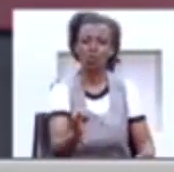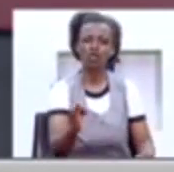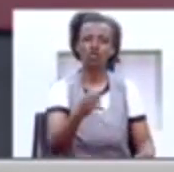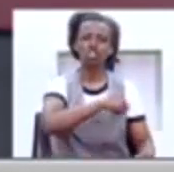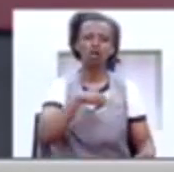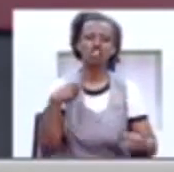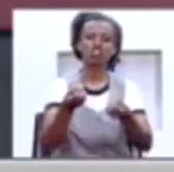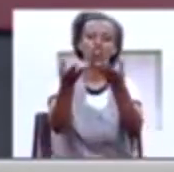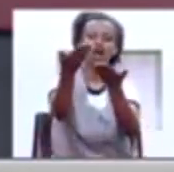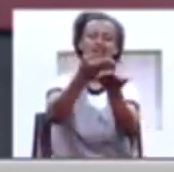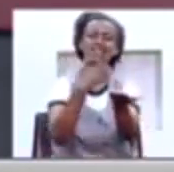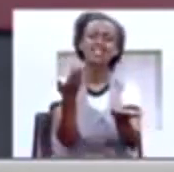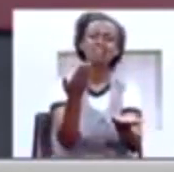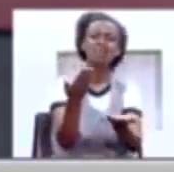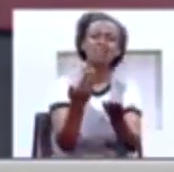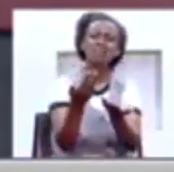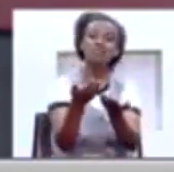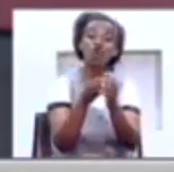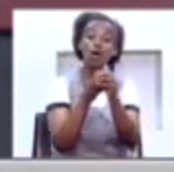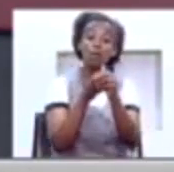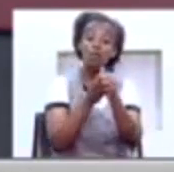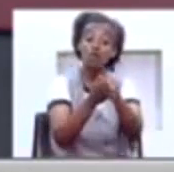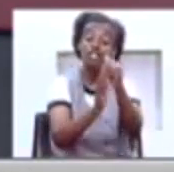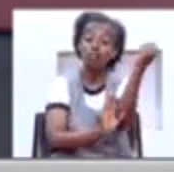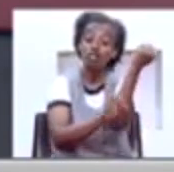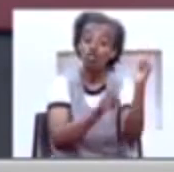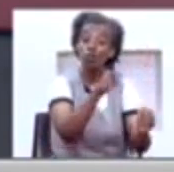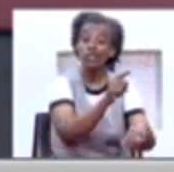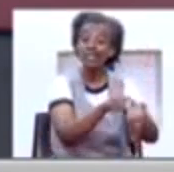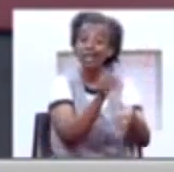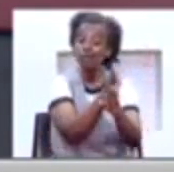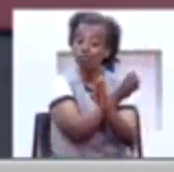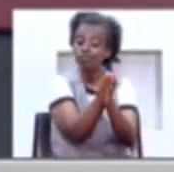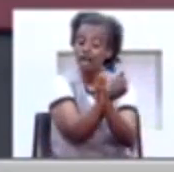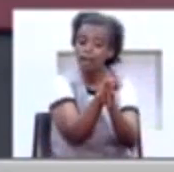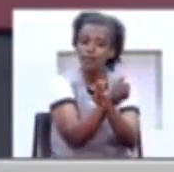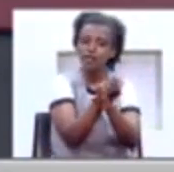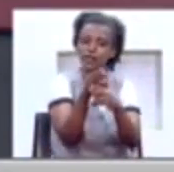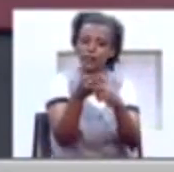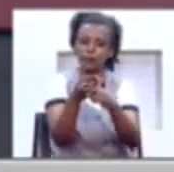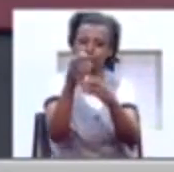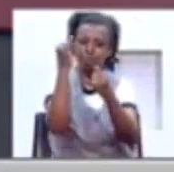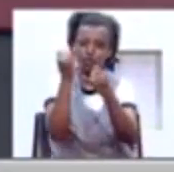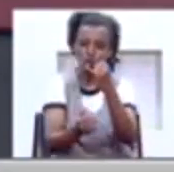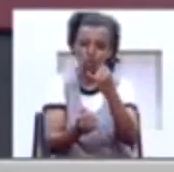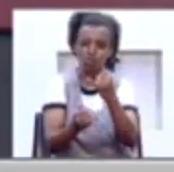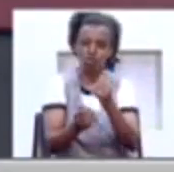icyo cyangombwa turi mu mitegekere y'igihugu icyo gihe ngana rero ku musozo w'iki gice cya mbere